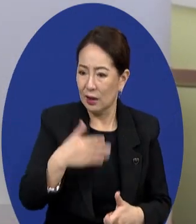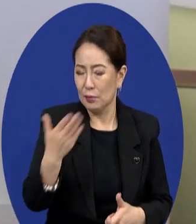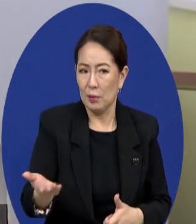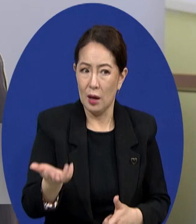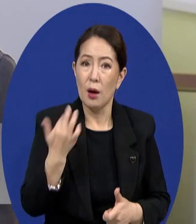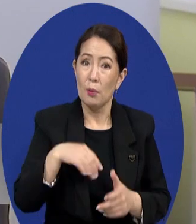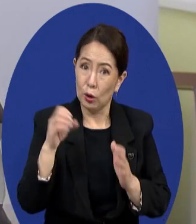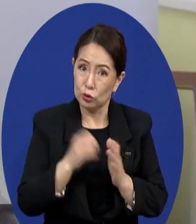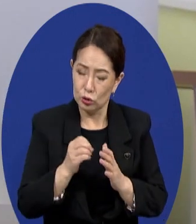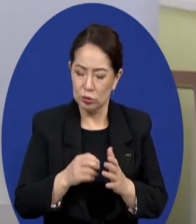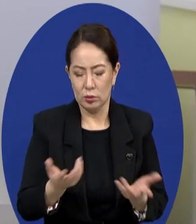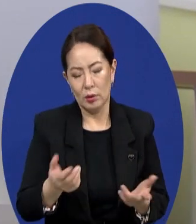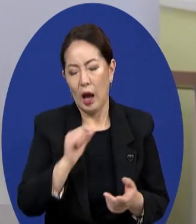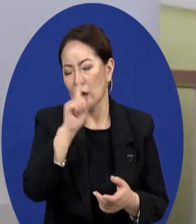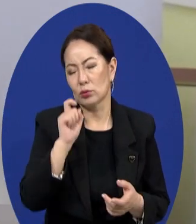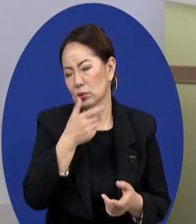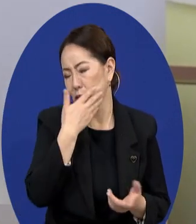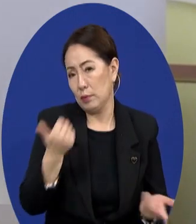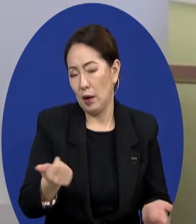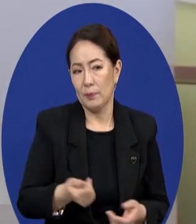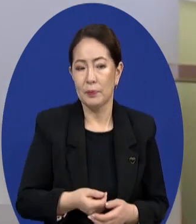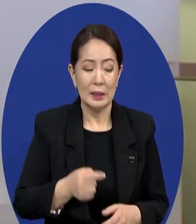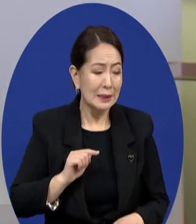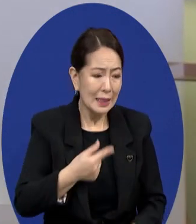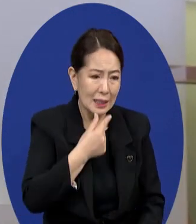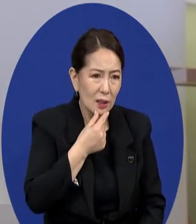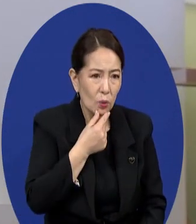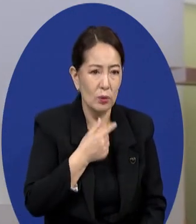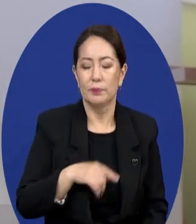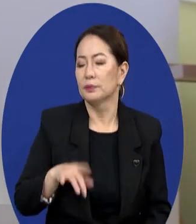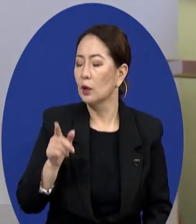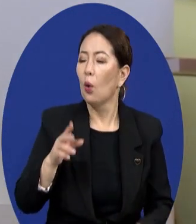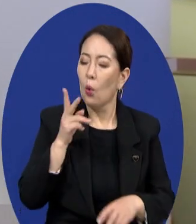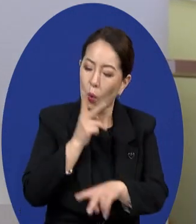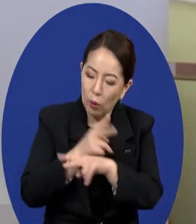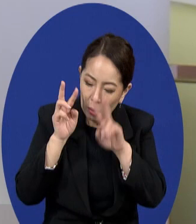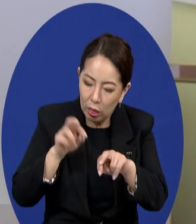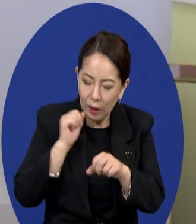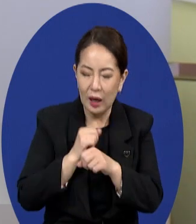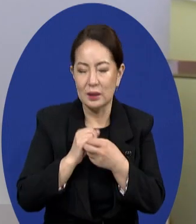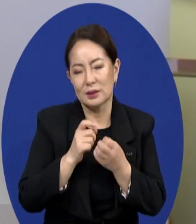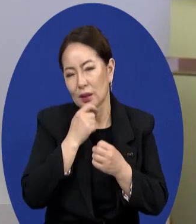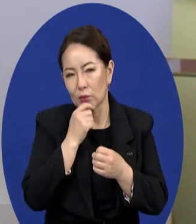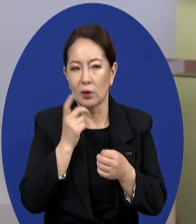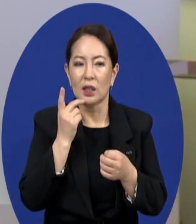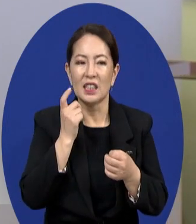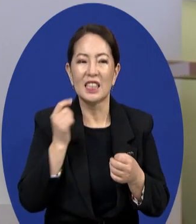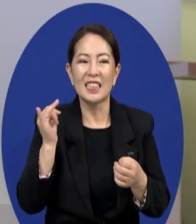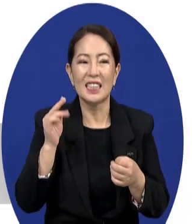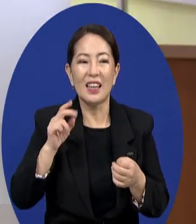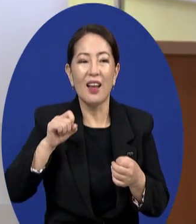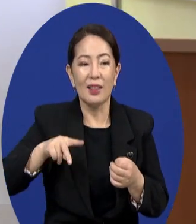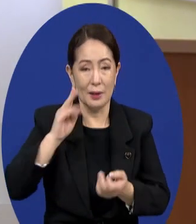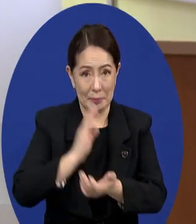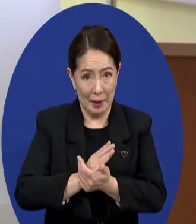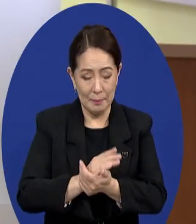ёстой. Тэгвэл ямар ч асуудал байхгүй. Ад чадахгүй байгаа. Хууль тогтоох ажилгүйэр бас тийм хийдэл байна шүү дээ,